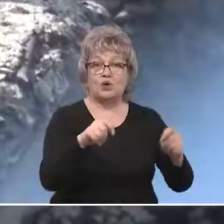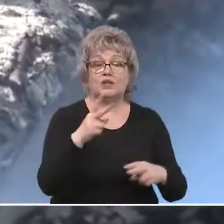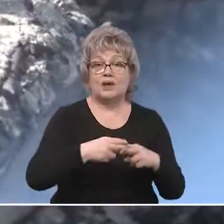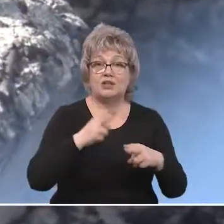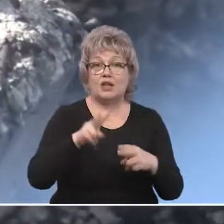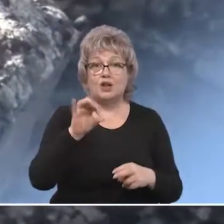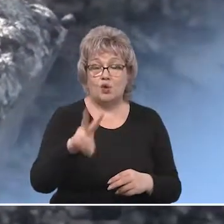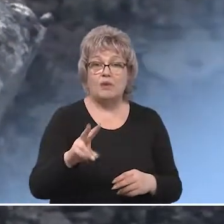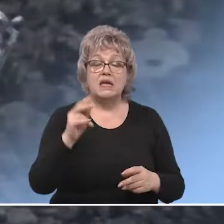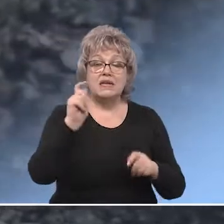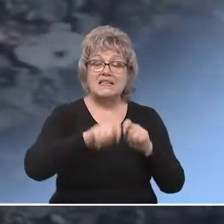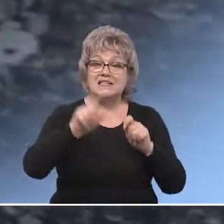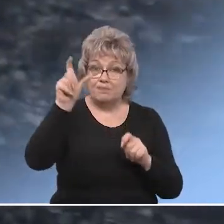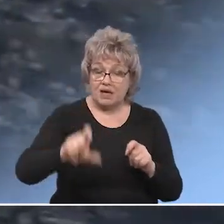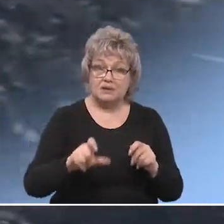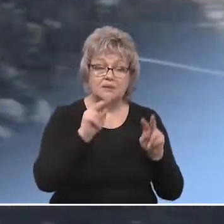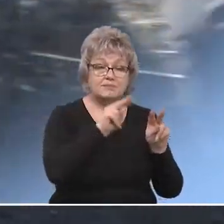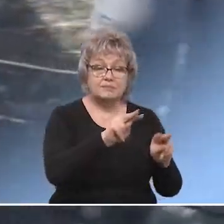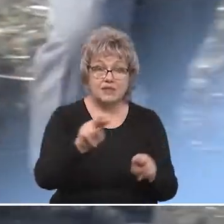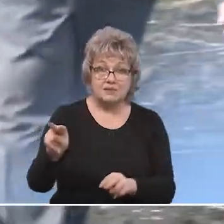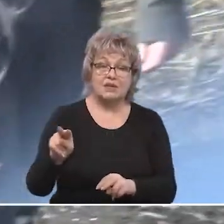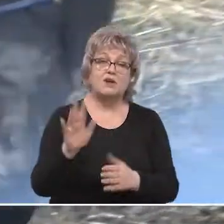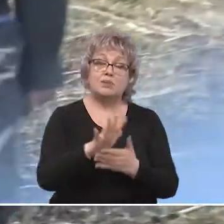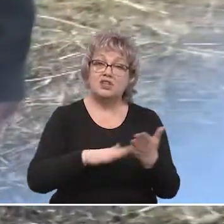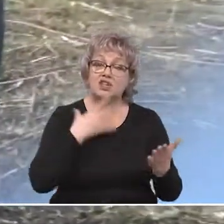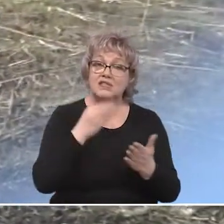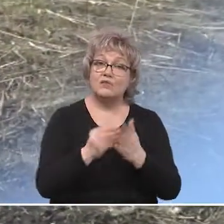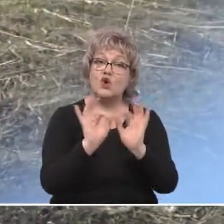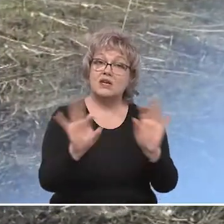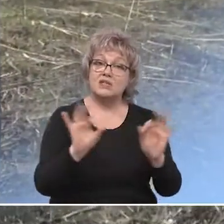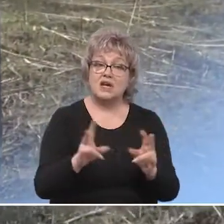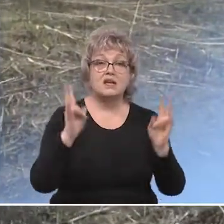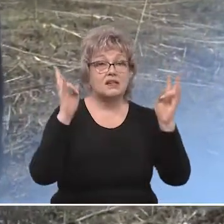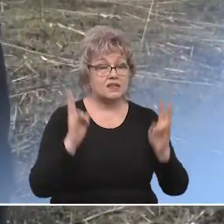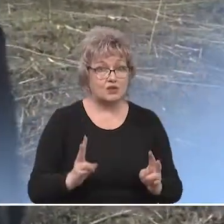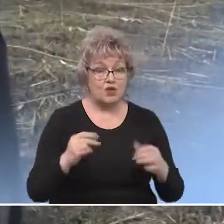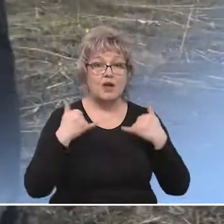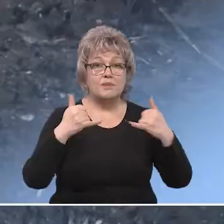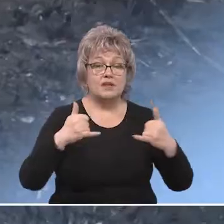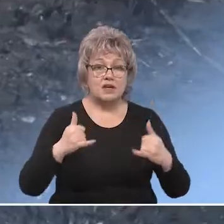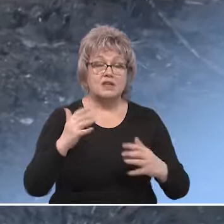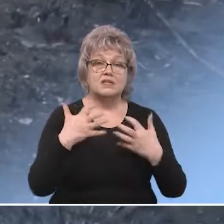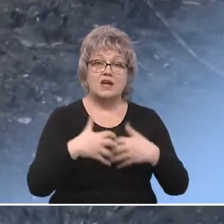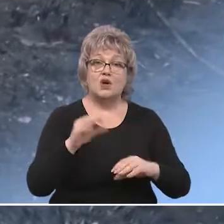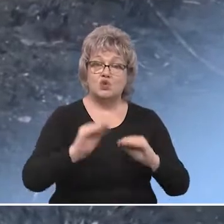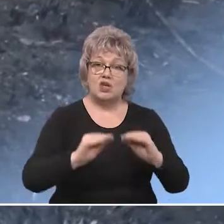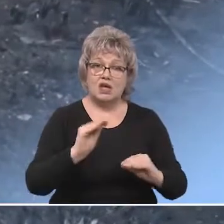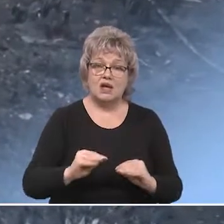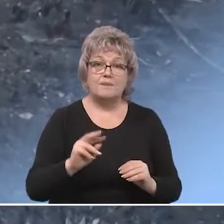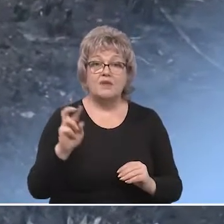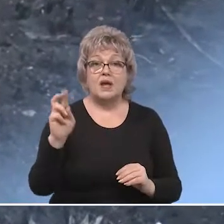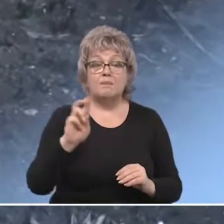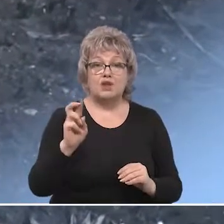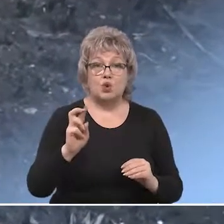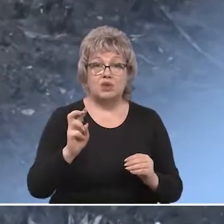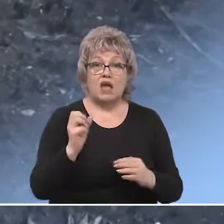металлолом. Инспектор в деталях осматривает обгоревшие лотки, продолжая свой рассказ о катастрофе мелиоративного сооружения. Ну, вот